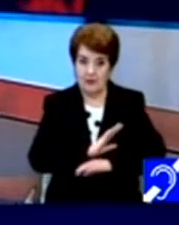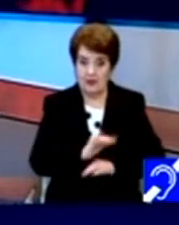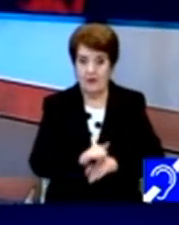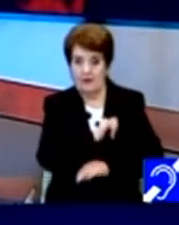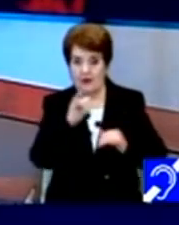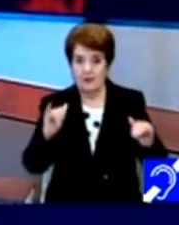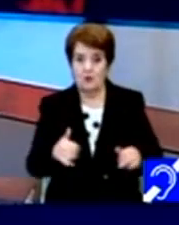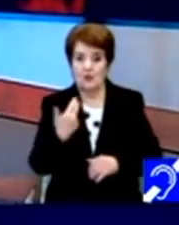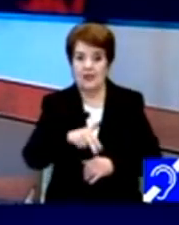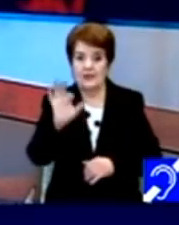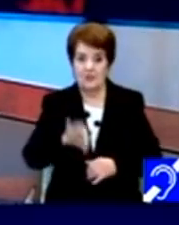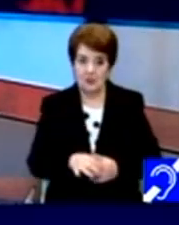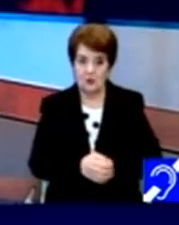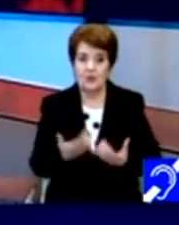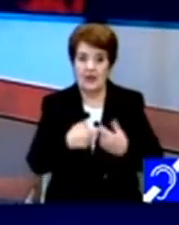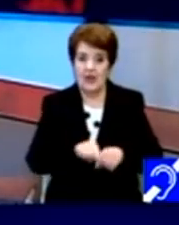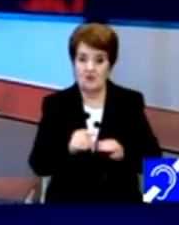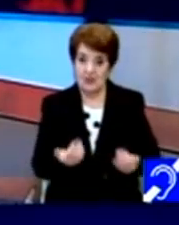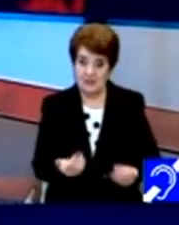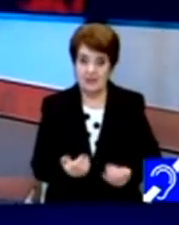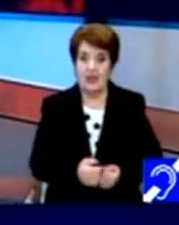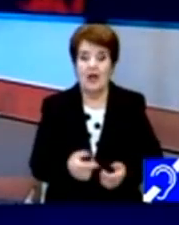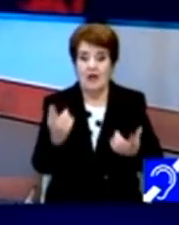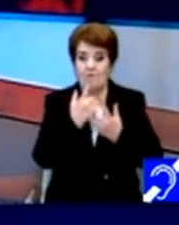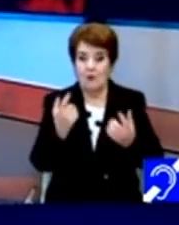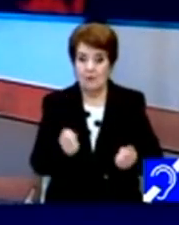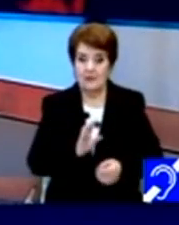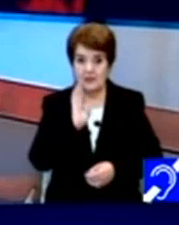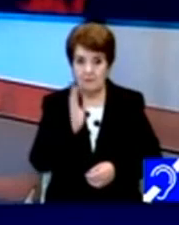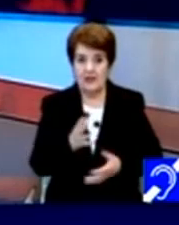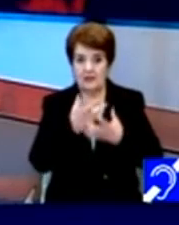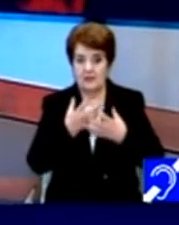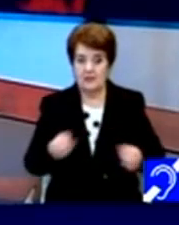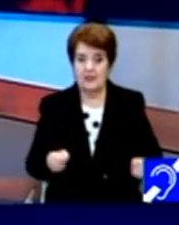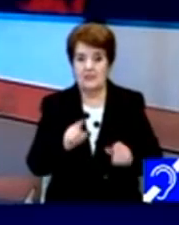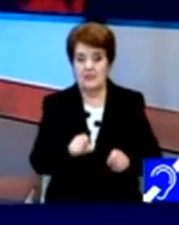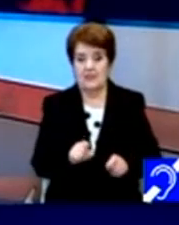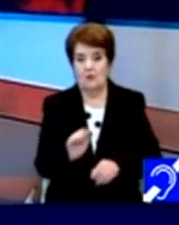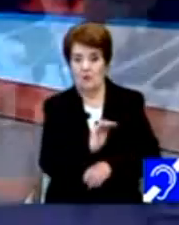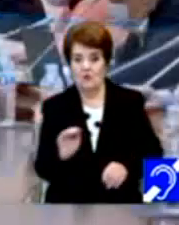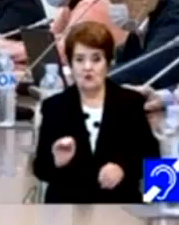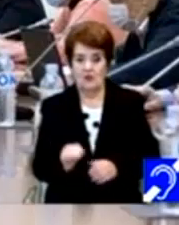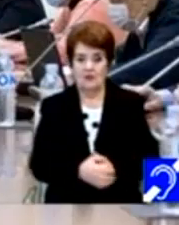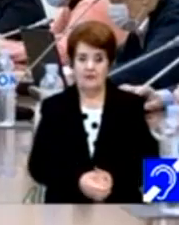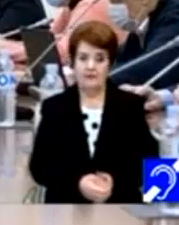peste 30%. În această dimineață, informațiile au fost șterse din comunicatul oficial.